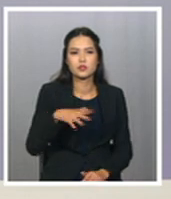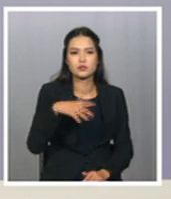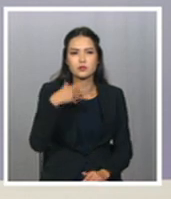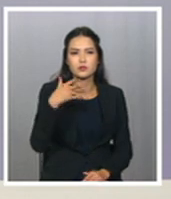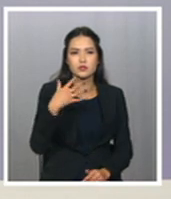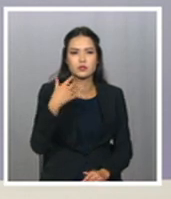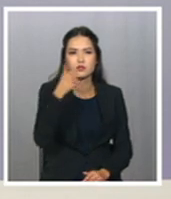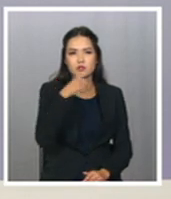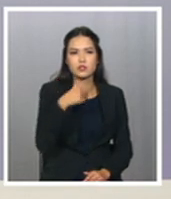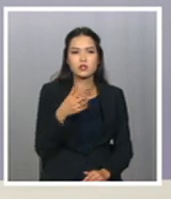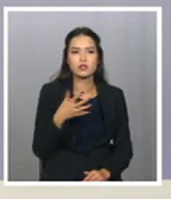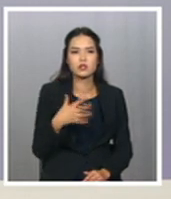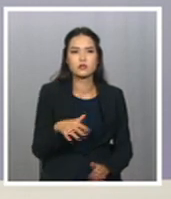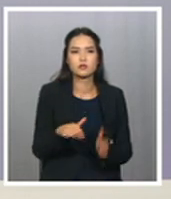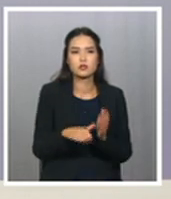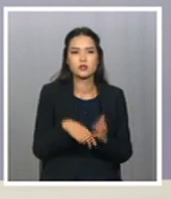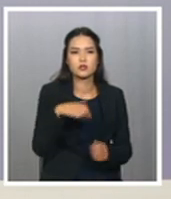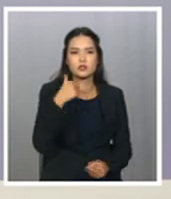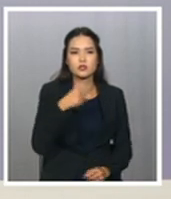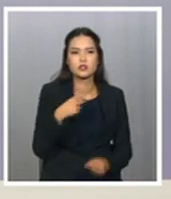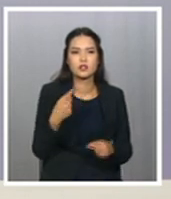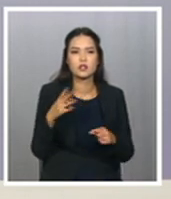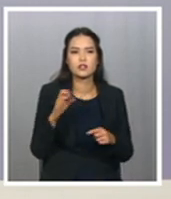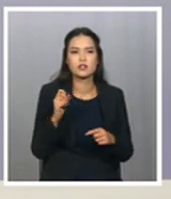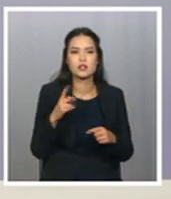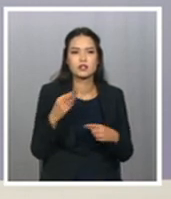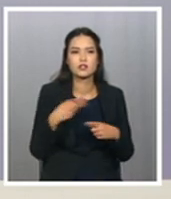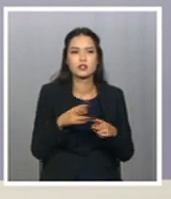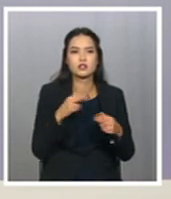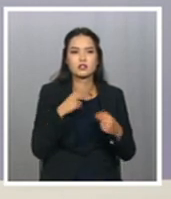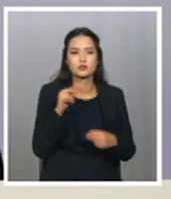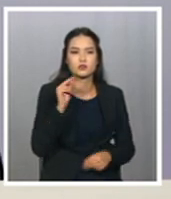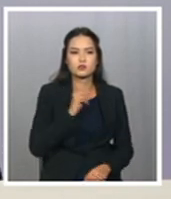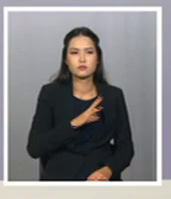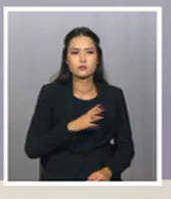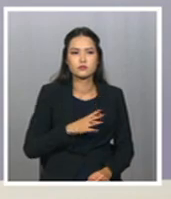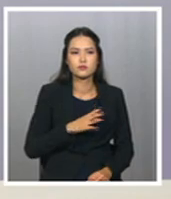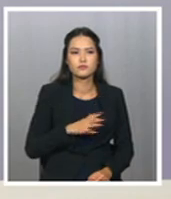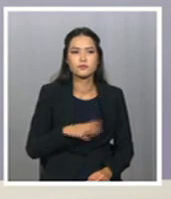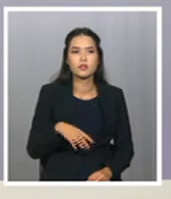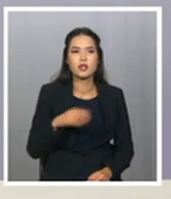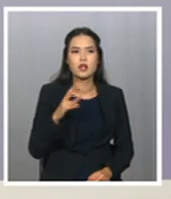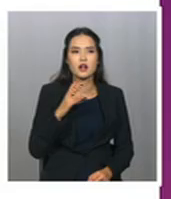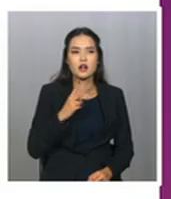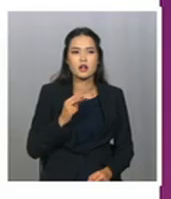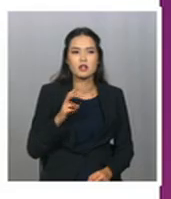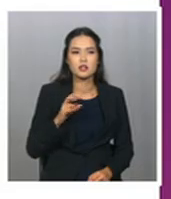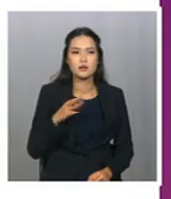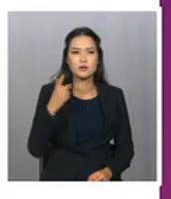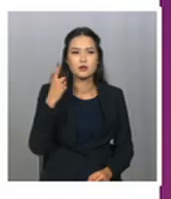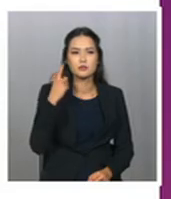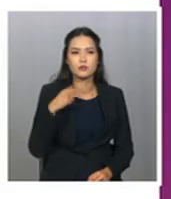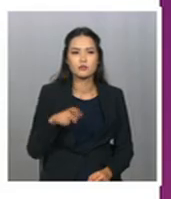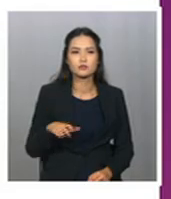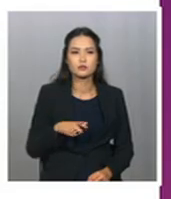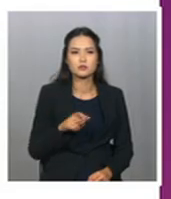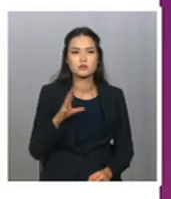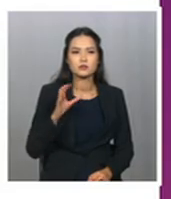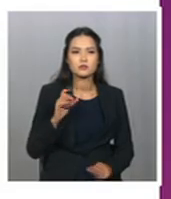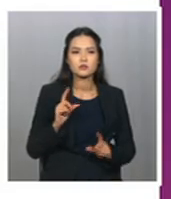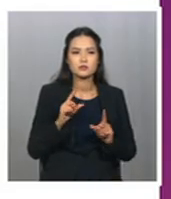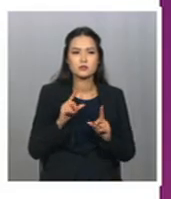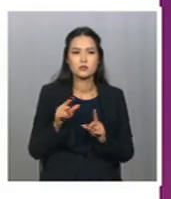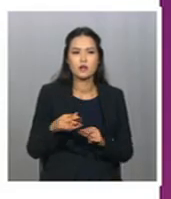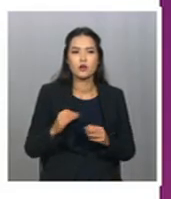1953-56 жылдары заттехник қызметін атқарған екен. Демек, кәсіби білім жолындағы сапары мен жоғары